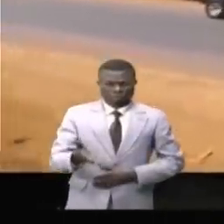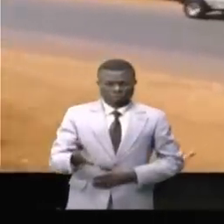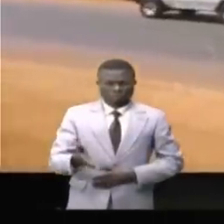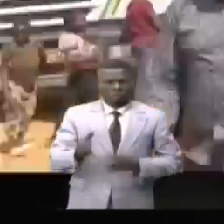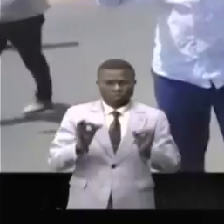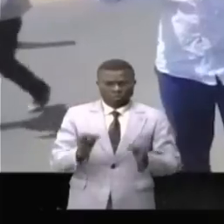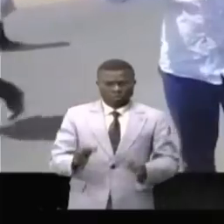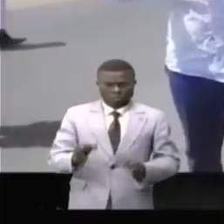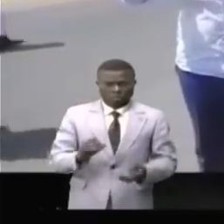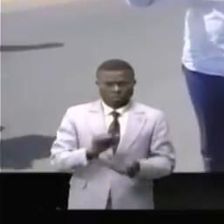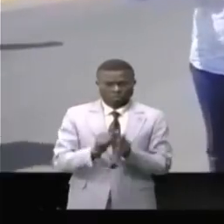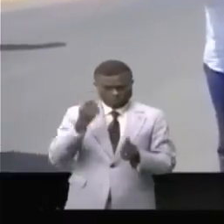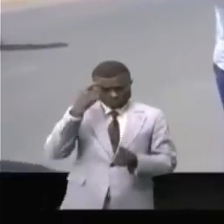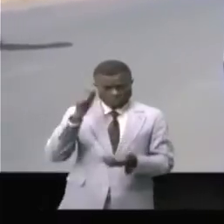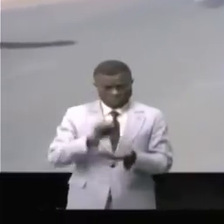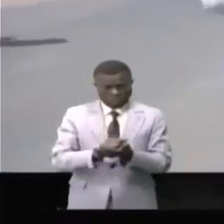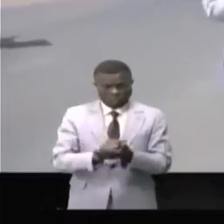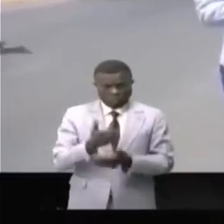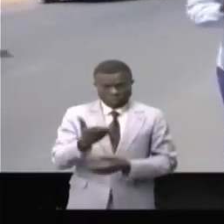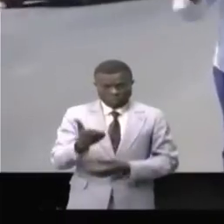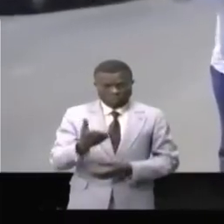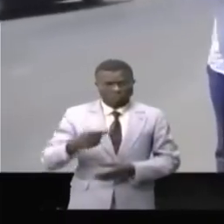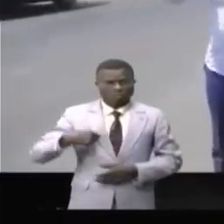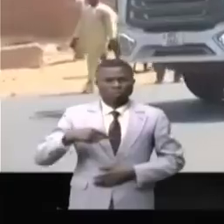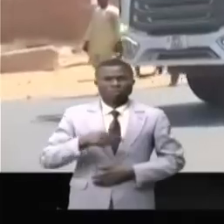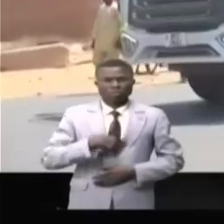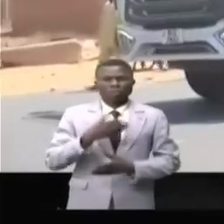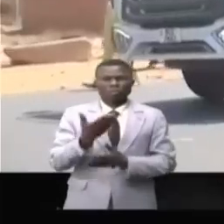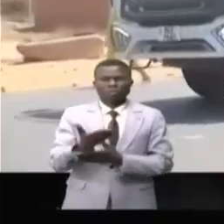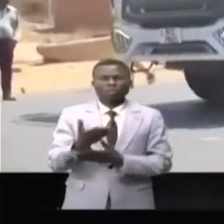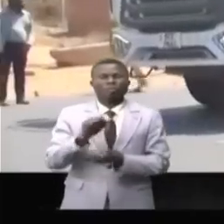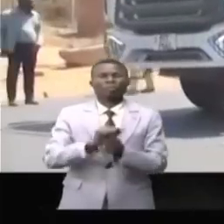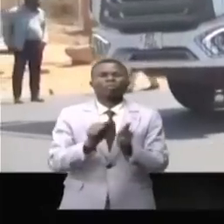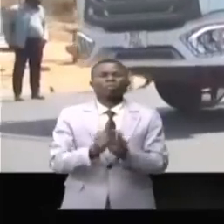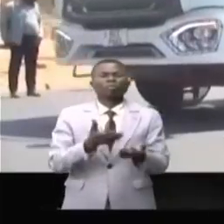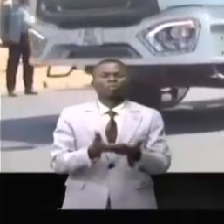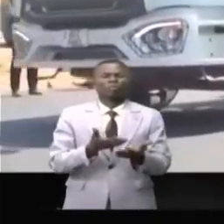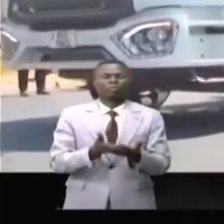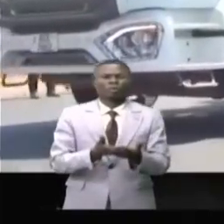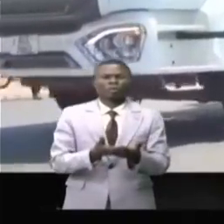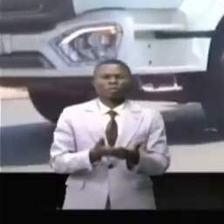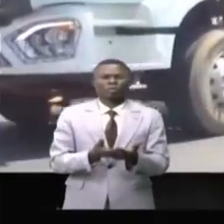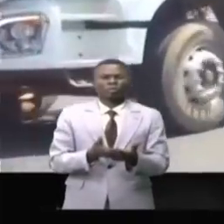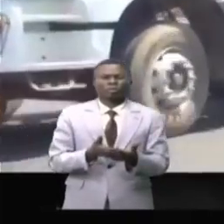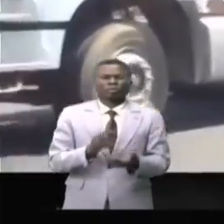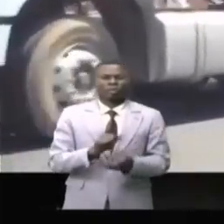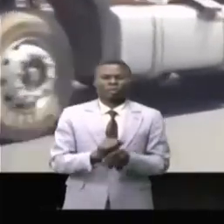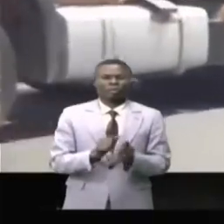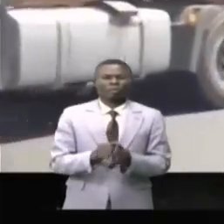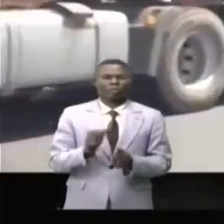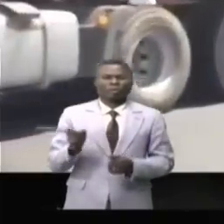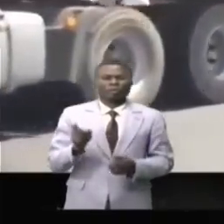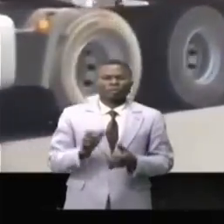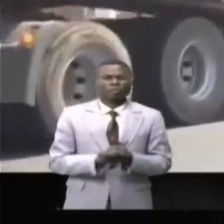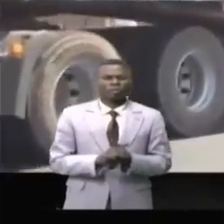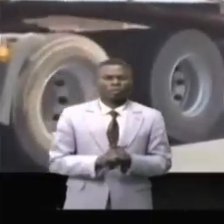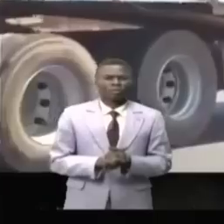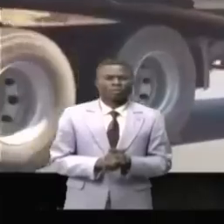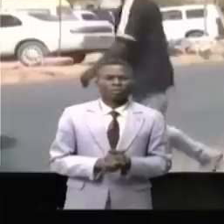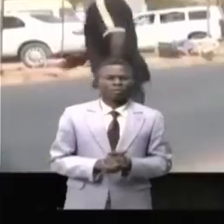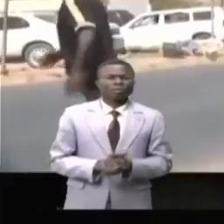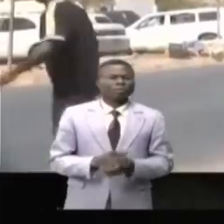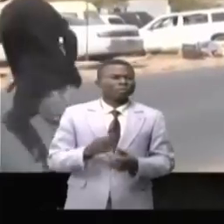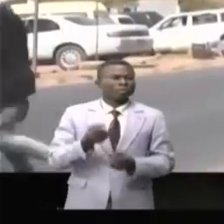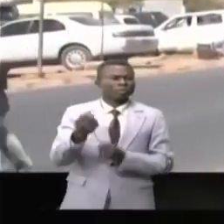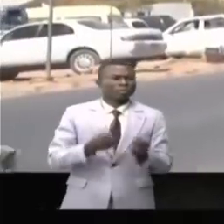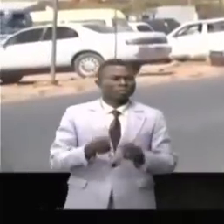australe. Désormais, on y roule aisément. Les longues queues des poids lourds qui s'étendaient sur plusieurs kilomètres ont totalement disparu. Les quelques